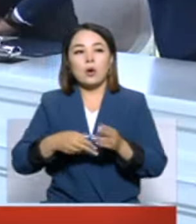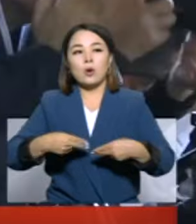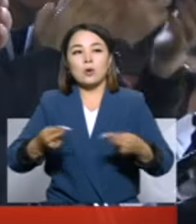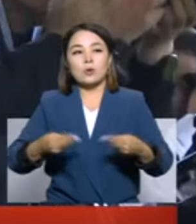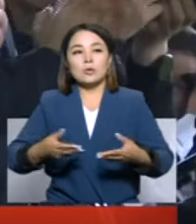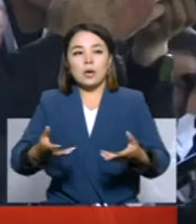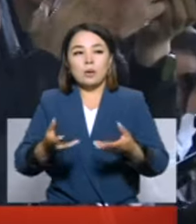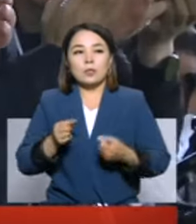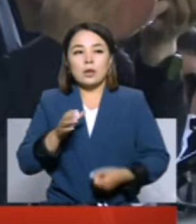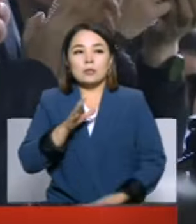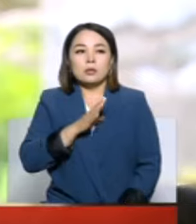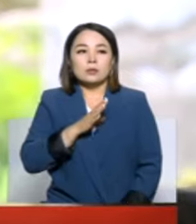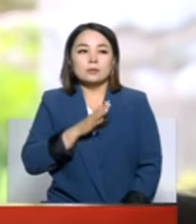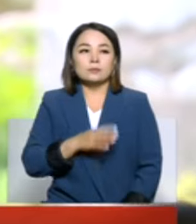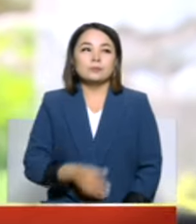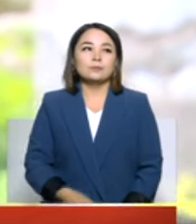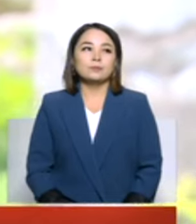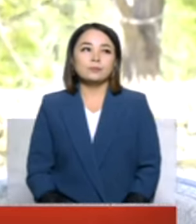қабылданды.